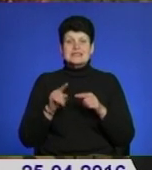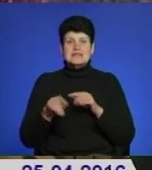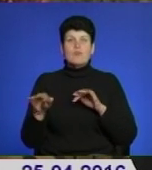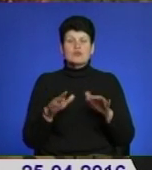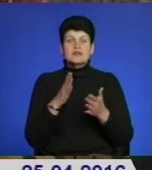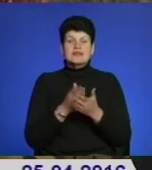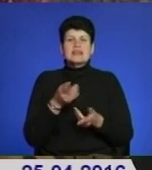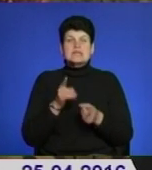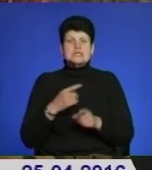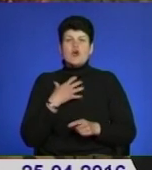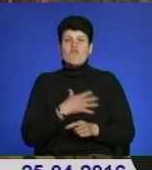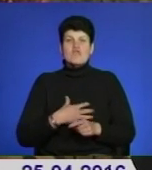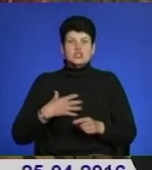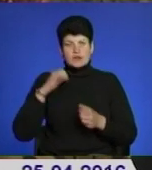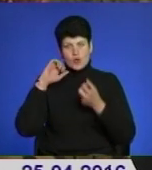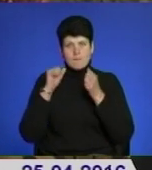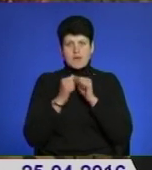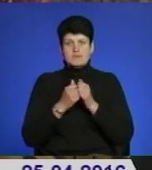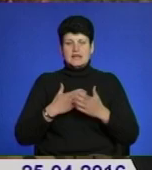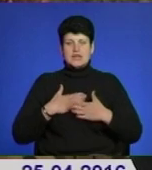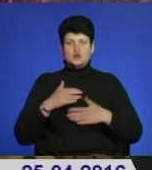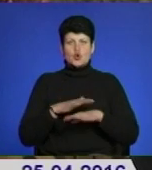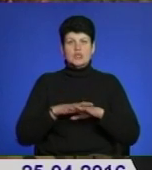дійсно важливою, пам'ятною для нашого народу.